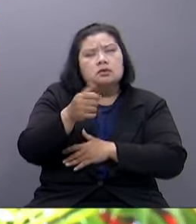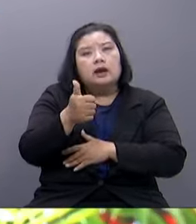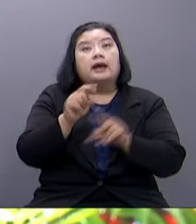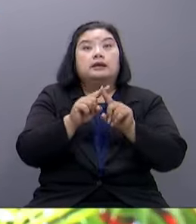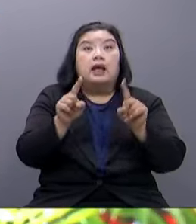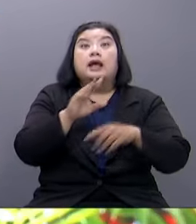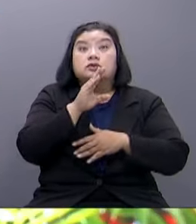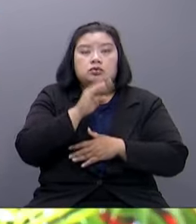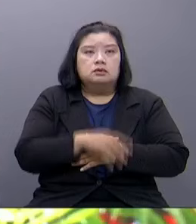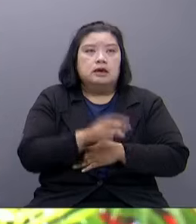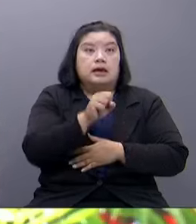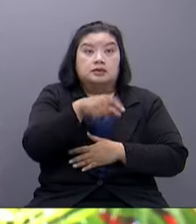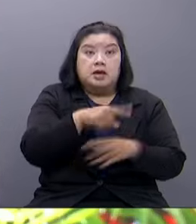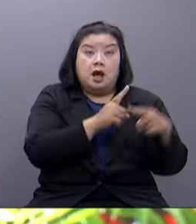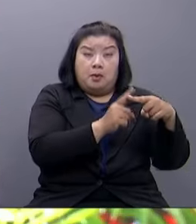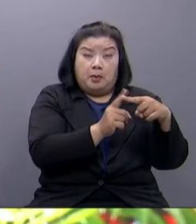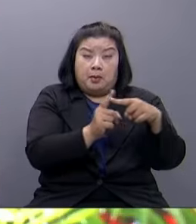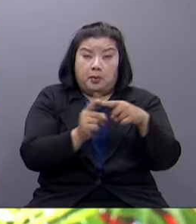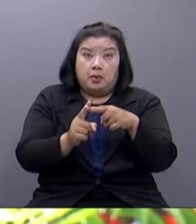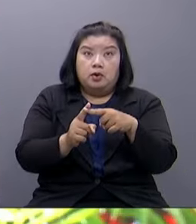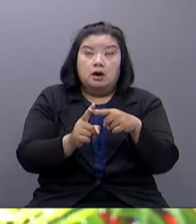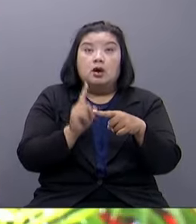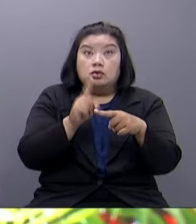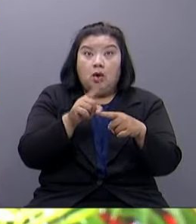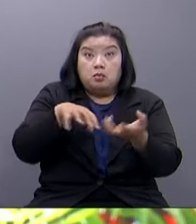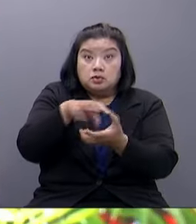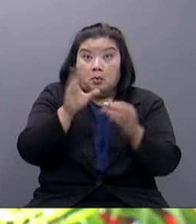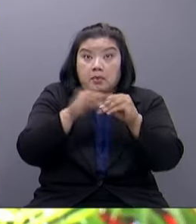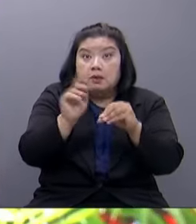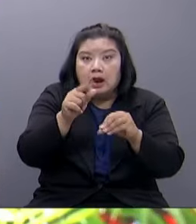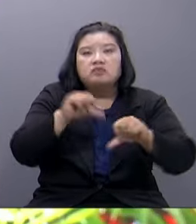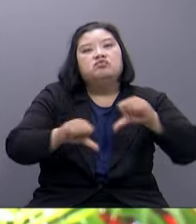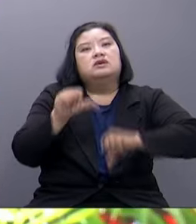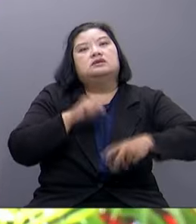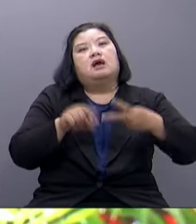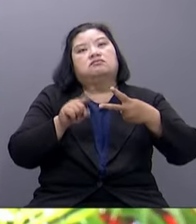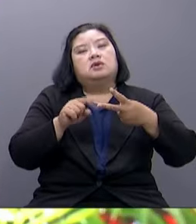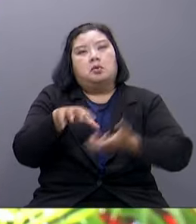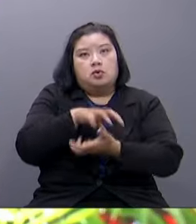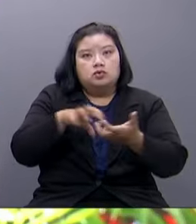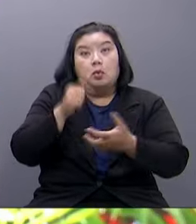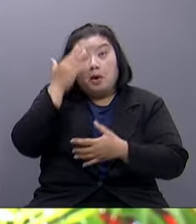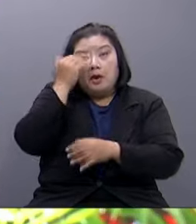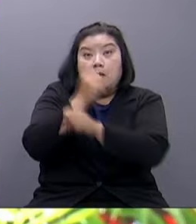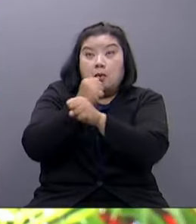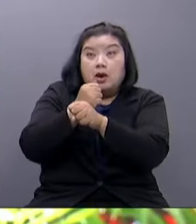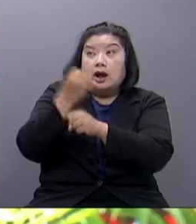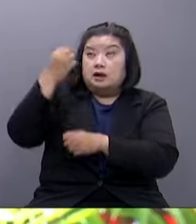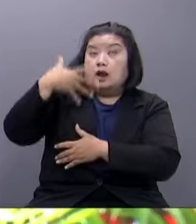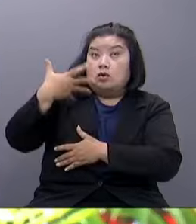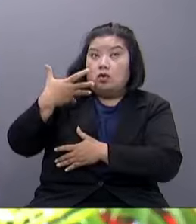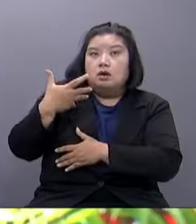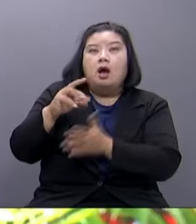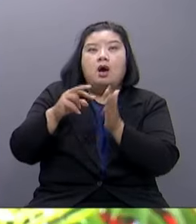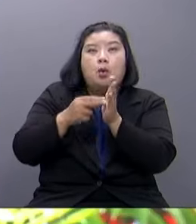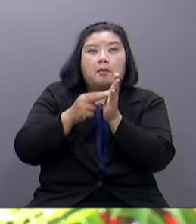ย่งใช้ SPF สูขึ้นแต่วาเขาต้ใส่ chemical ขมากขึ้เพื่อให้ความกนแดดดมากขใจคดวามคคามหนาของป